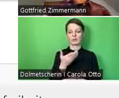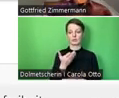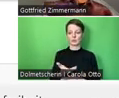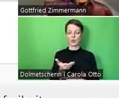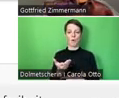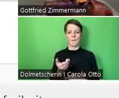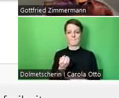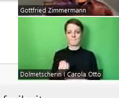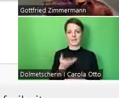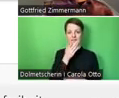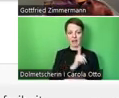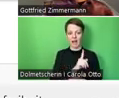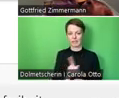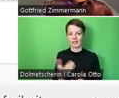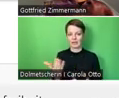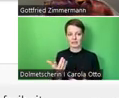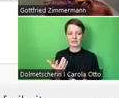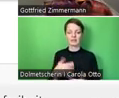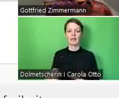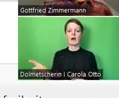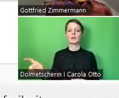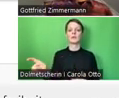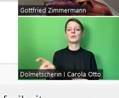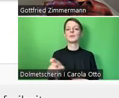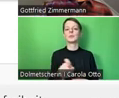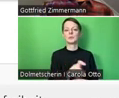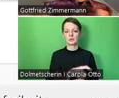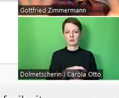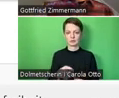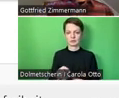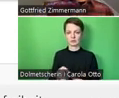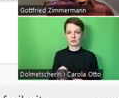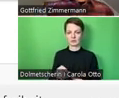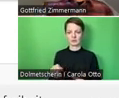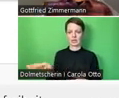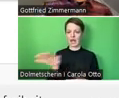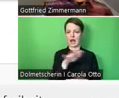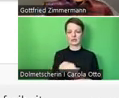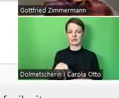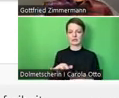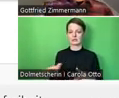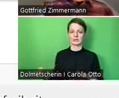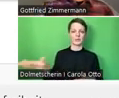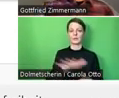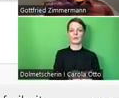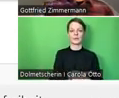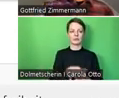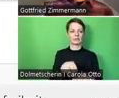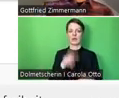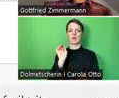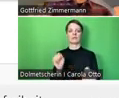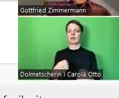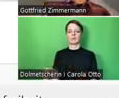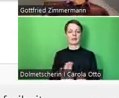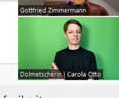kann, dass wenn ich die Maus irgendwo drüber laufen lasse, dass dann alles andere verdeckt wird und ich da nicht mehr rauskomme.